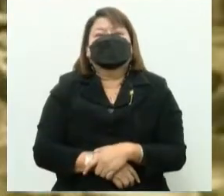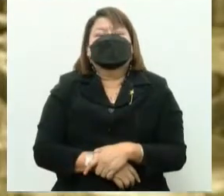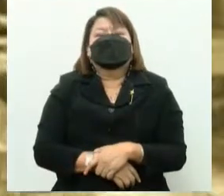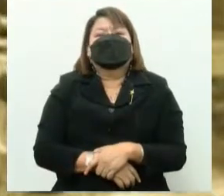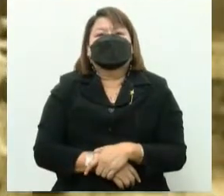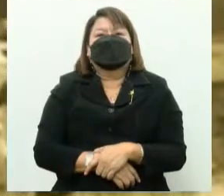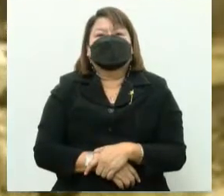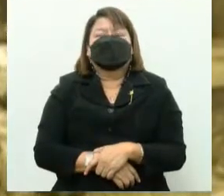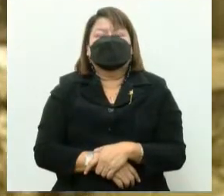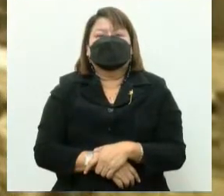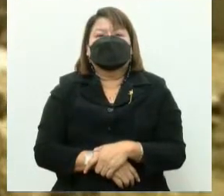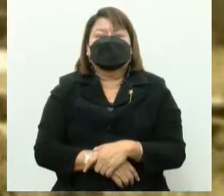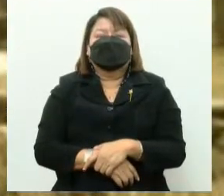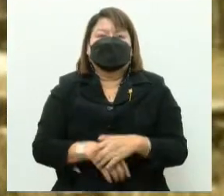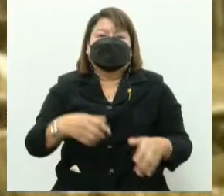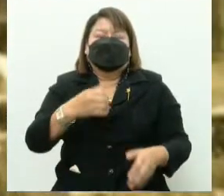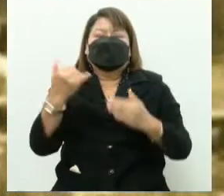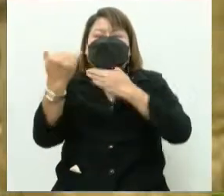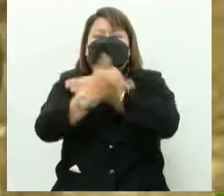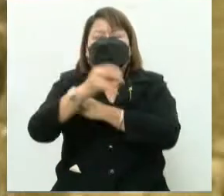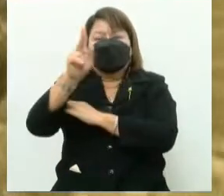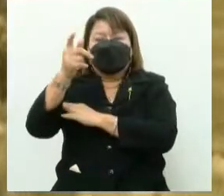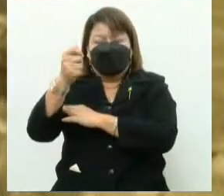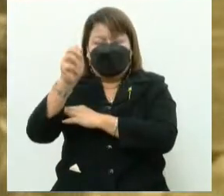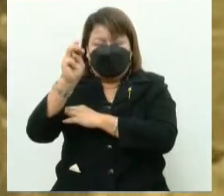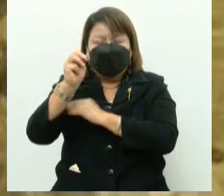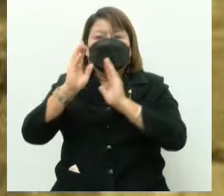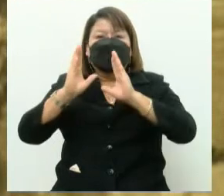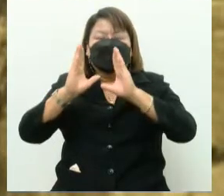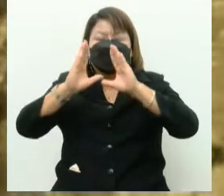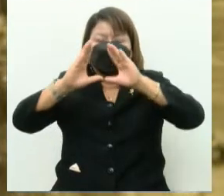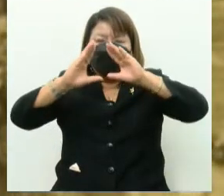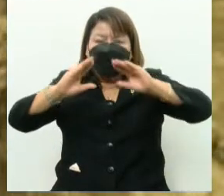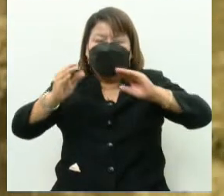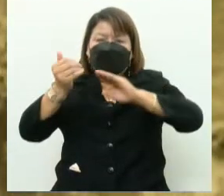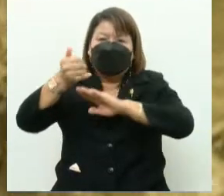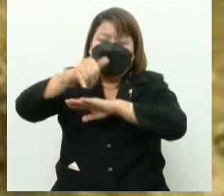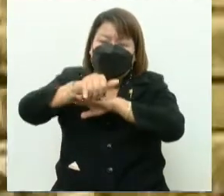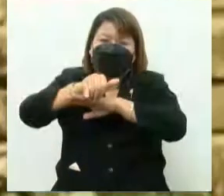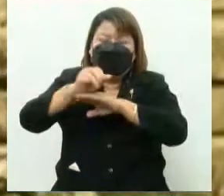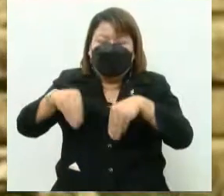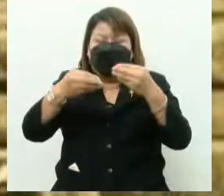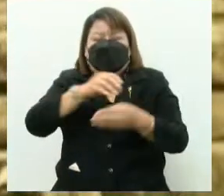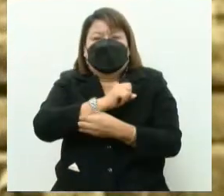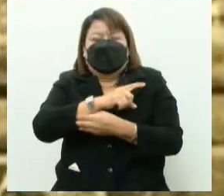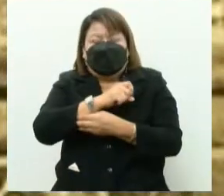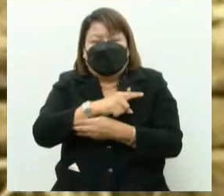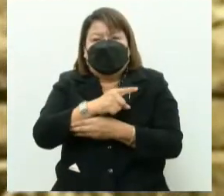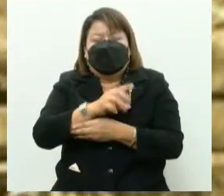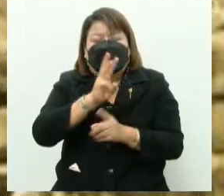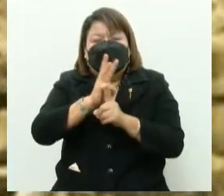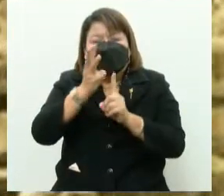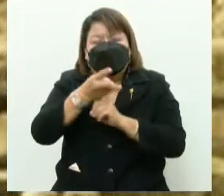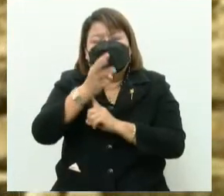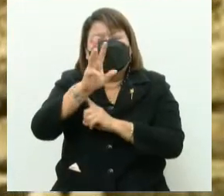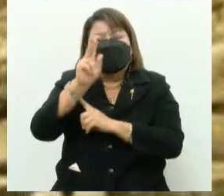ภายหลังอาณาจักรขอมเสื่อมลงในปลายพุทธศตวรรษที่18เป็นเหตุให้ศาสนสถานอิทธิพลวัฒนธรรมของขอม